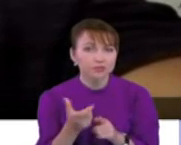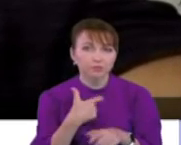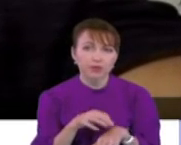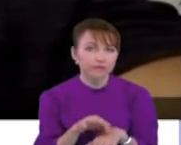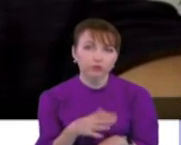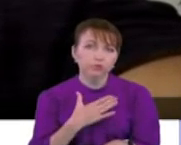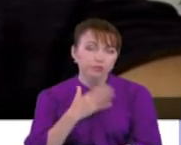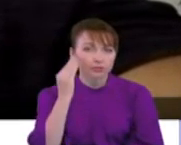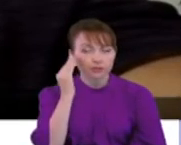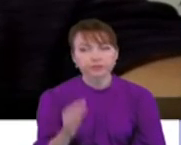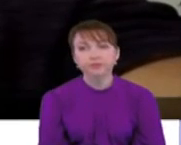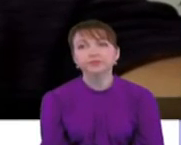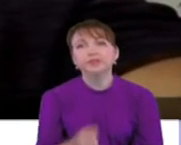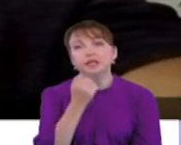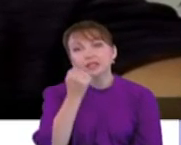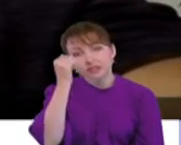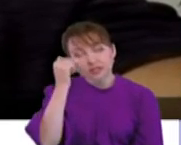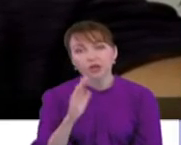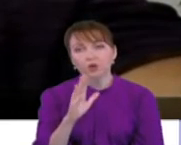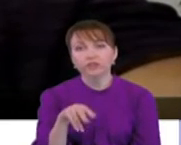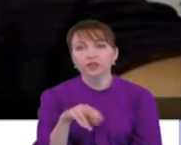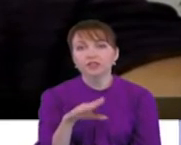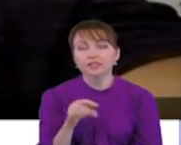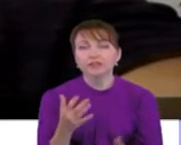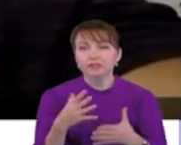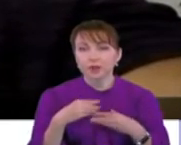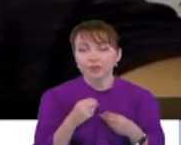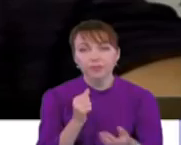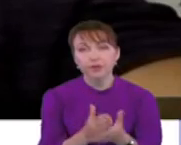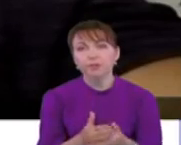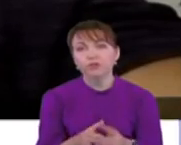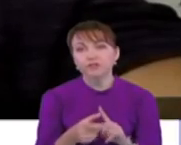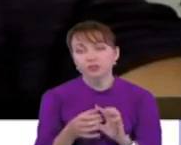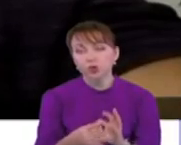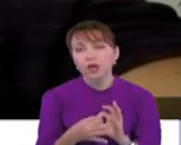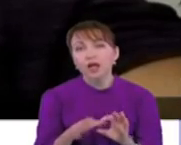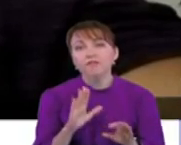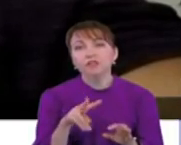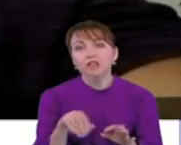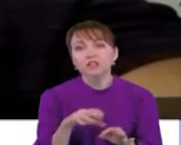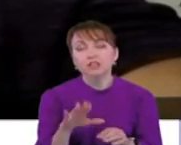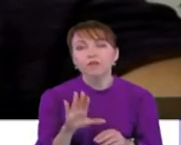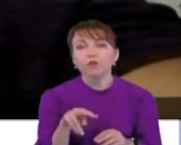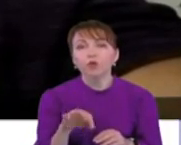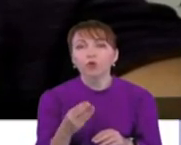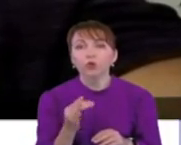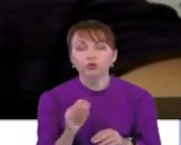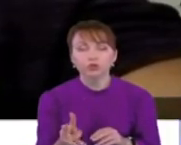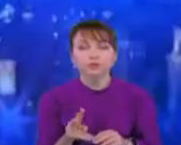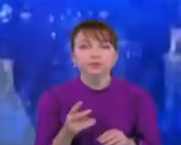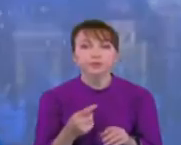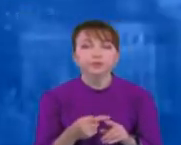погляд. Дякую, пане Владиславе. Нагадаю, що з нами на прямому зв'язку зараз Владислав Волошин, екс-речник Генерального штабу Збройних сил